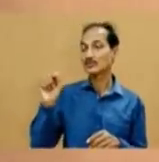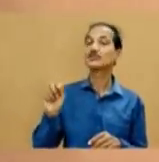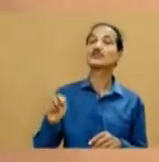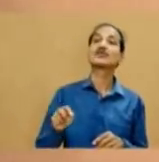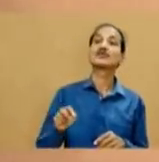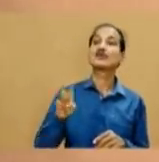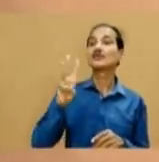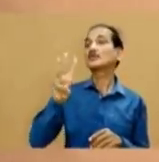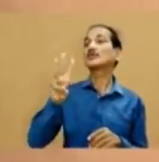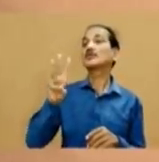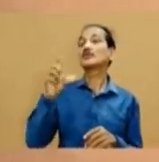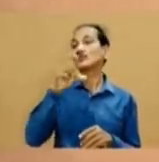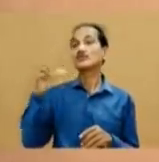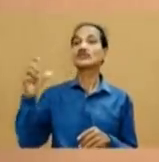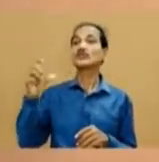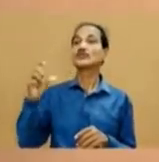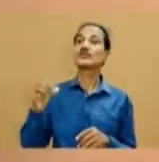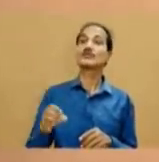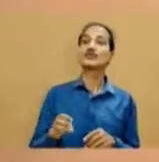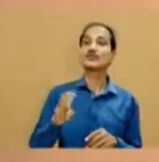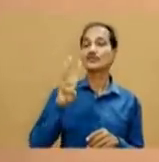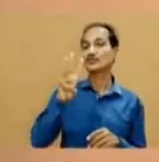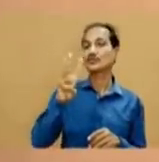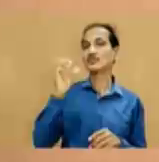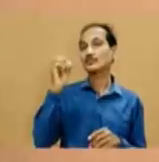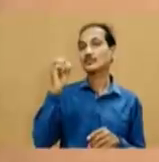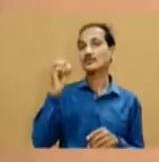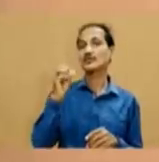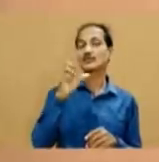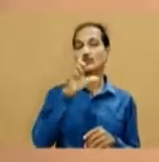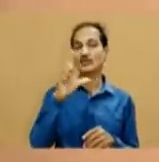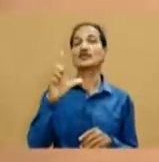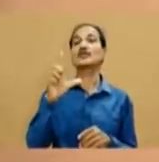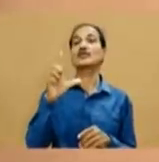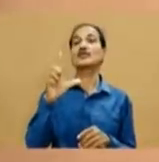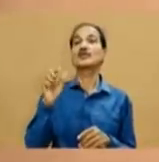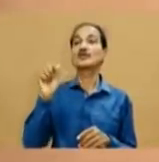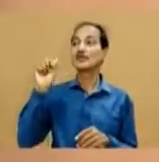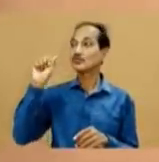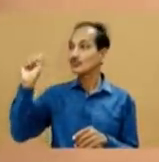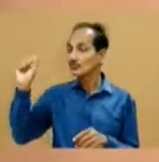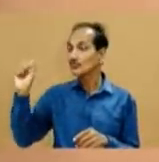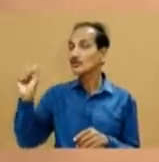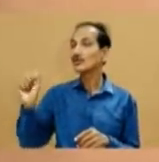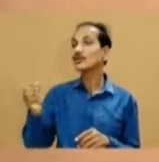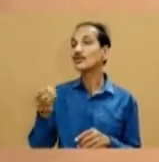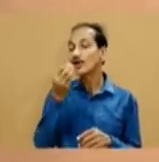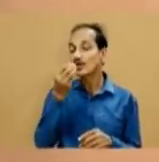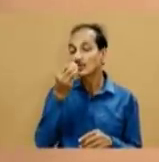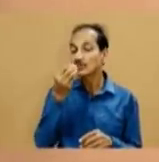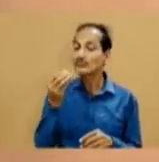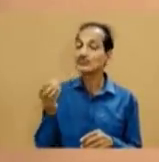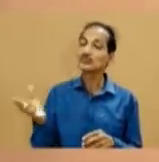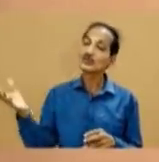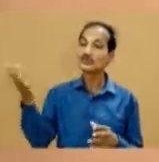3,30,00,000 ଯେଉଁମାନେ ଖାଦ୍ୟ ସୁରକ୍ଷାରେ ଅନ୍ତର୍ଭୁକ୍ତ, ଯେଉଁମାନଙ୍କୁ ବିଶେଷ ଭାବରେ